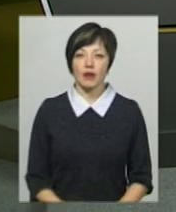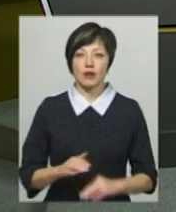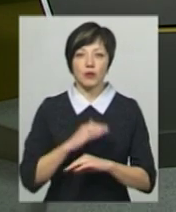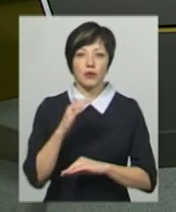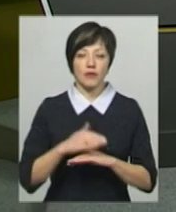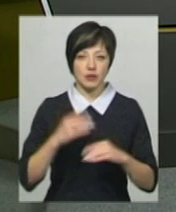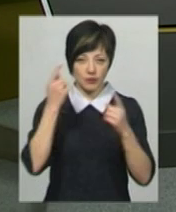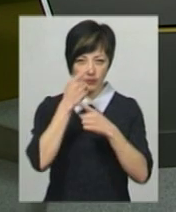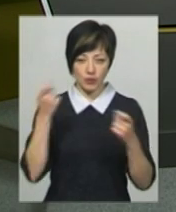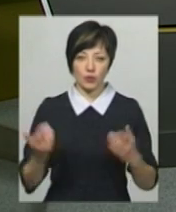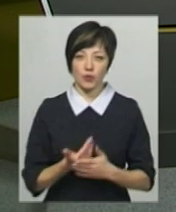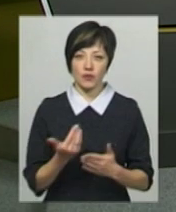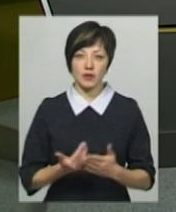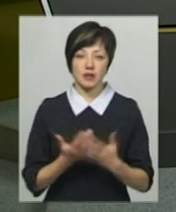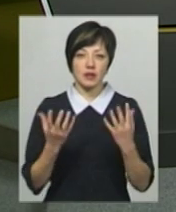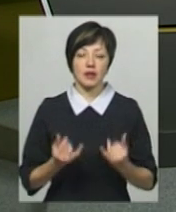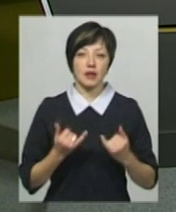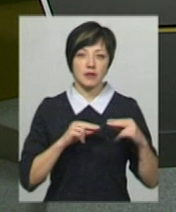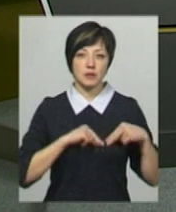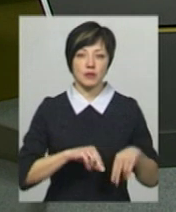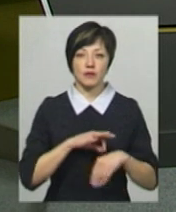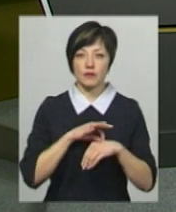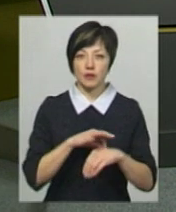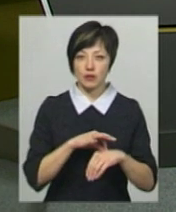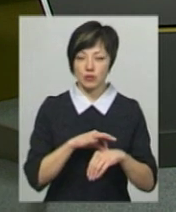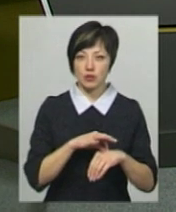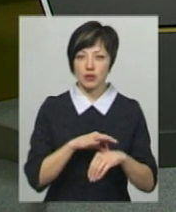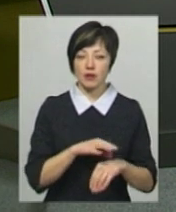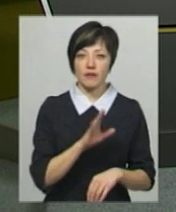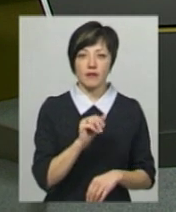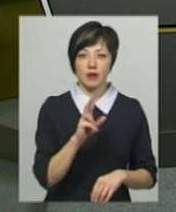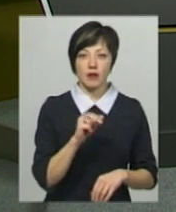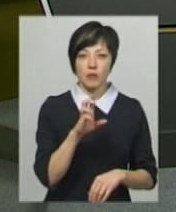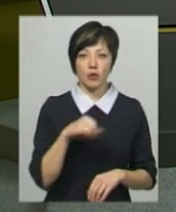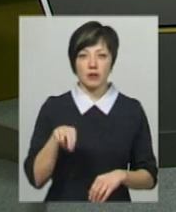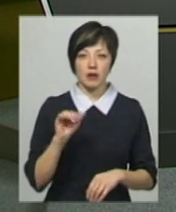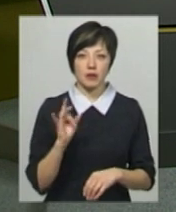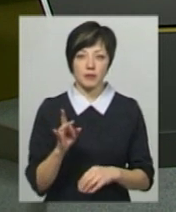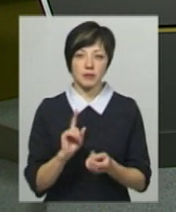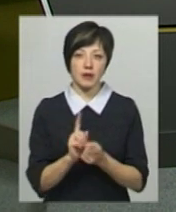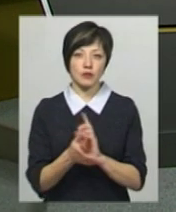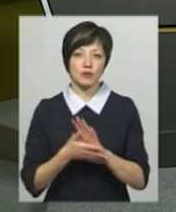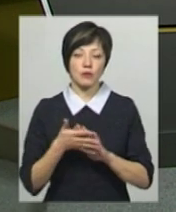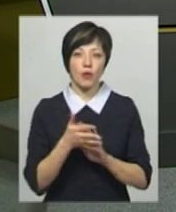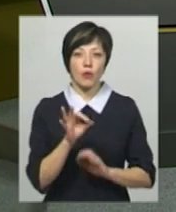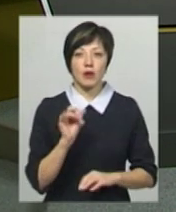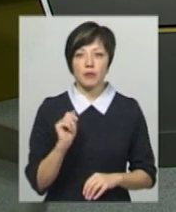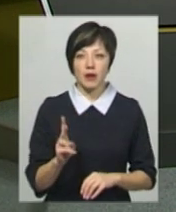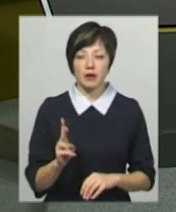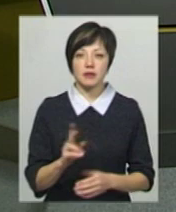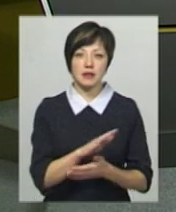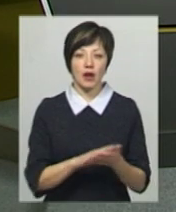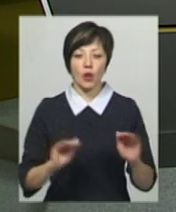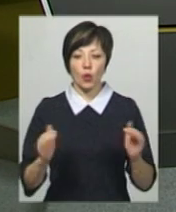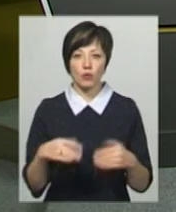Доброго вечора. В ефірі інформаційний випуск новин. У студії для вас працюють ведуча Вікторія Бондар, переклад на жестову мову Ольга Рибак.